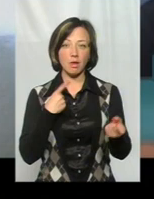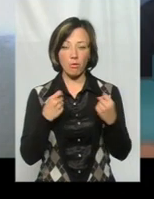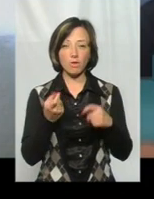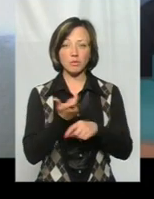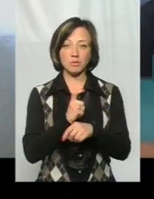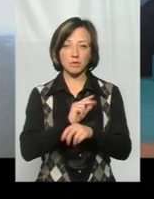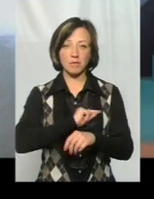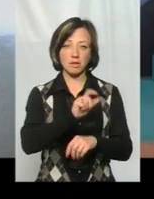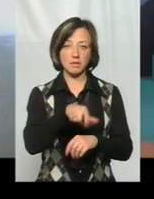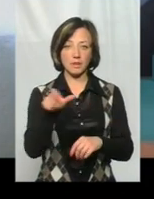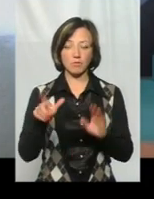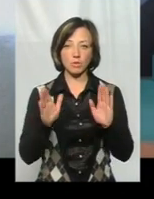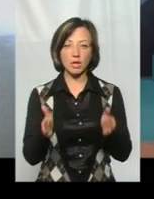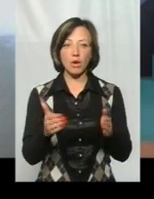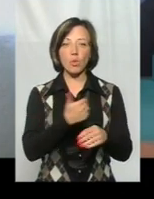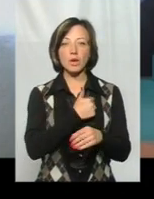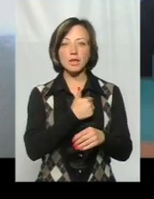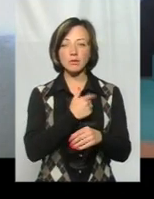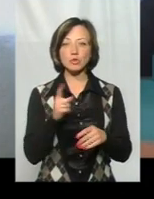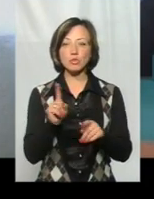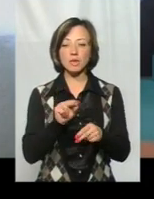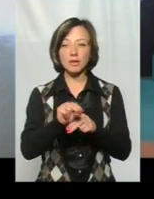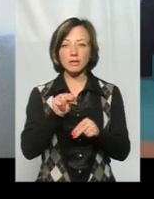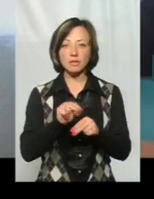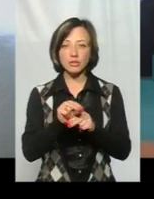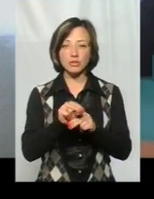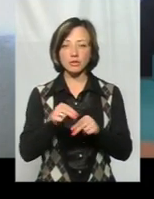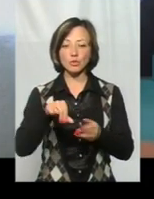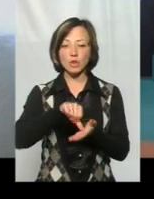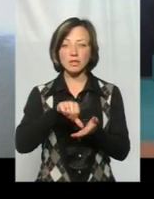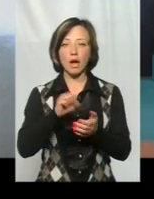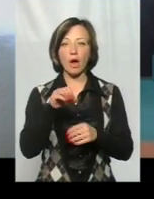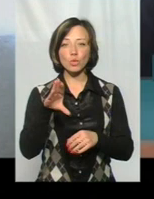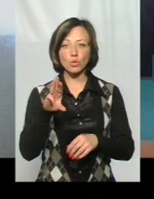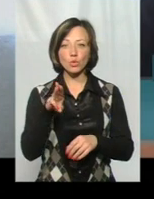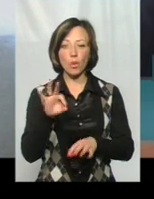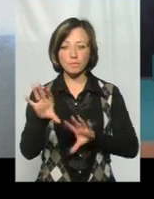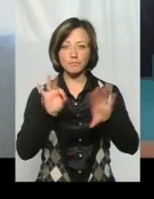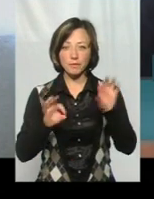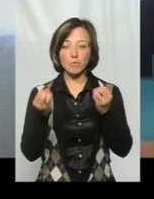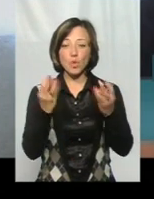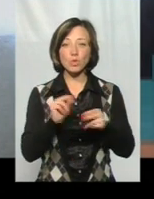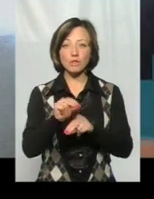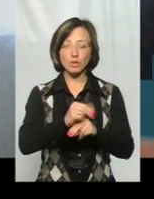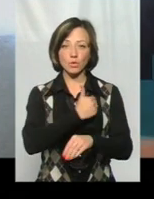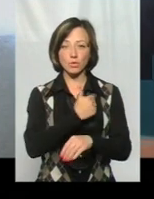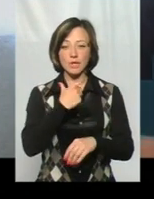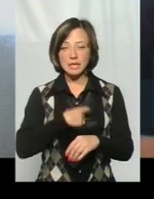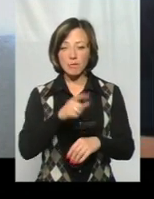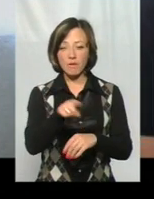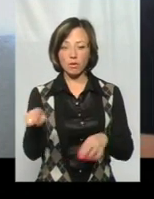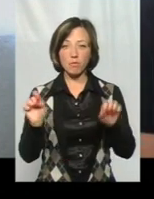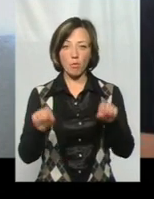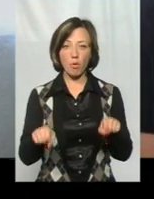буде працівників. Ну, кажу, хотілося б так, щоб іменно ну, з учасників АТО. Я хотів би, щоб їх навіть просто навчити, щоб для себе, щоб вони